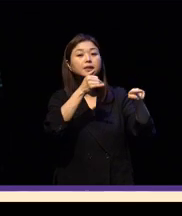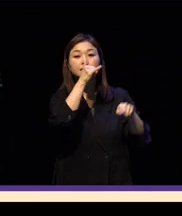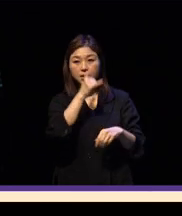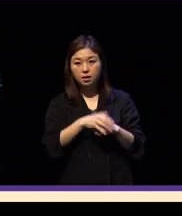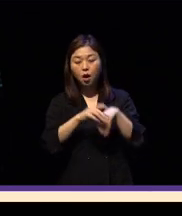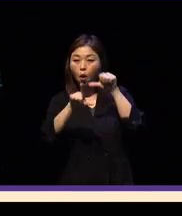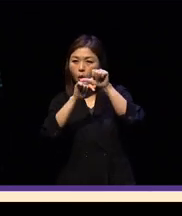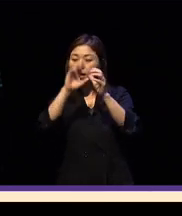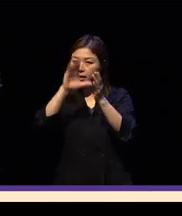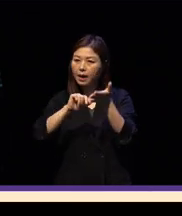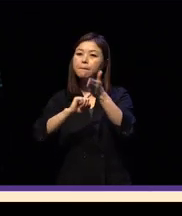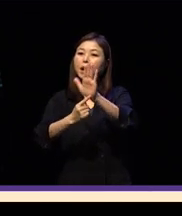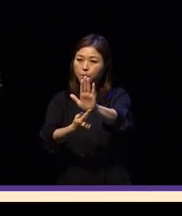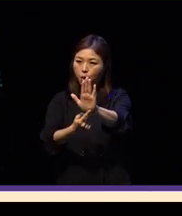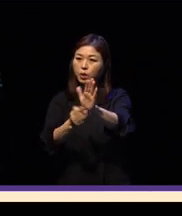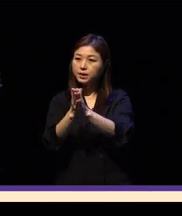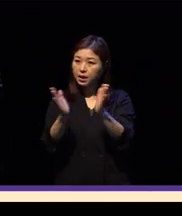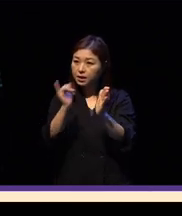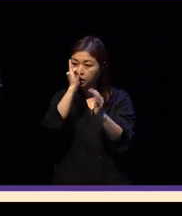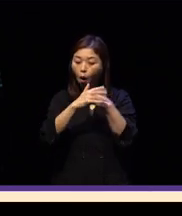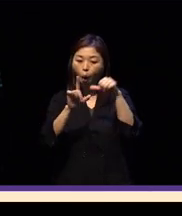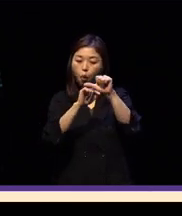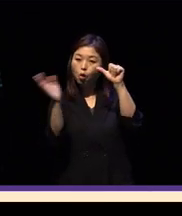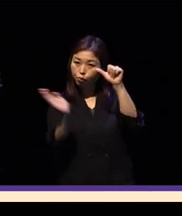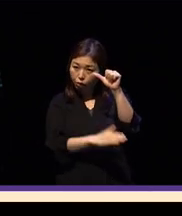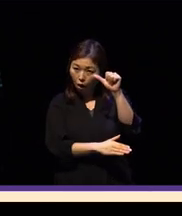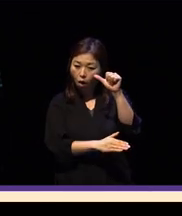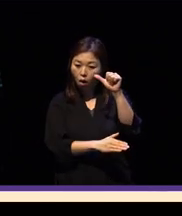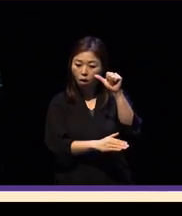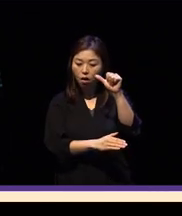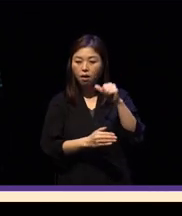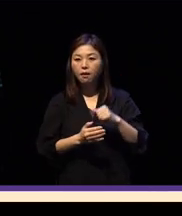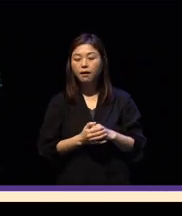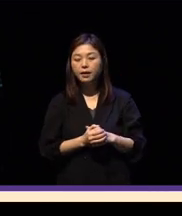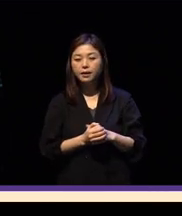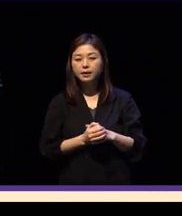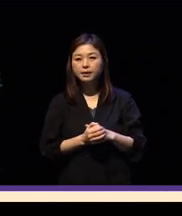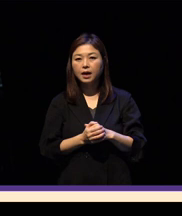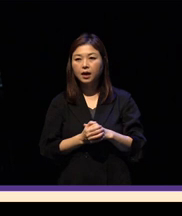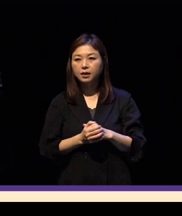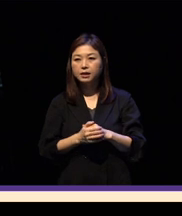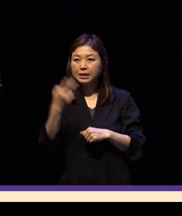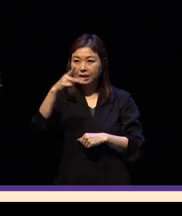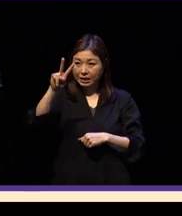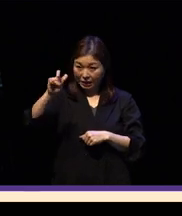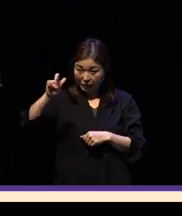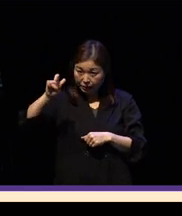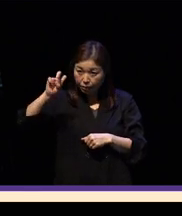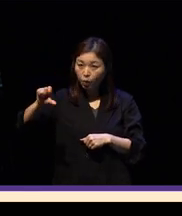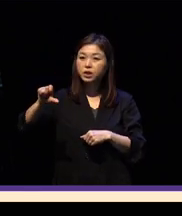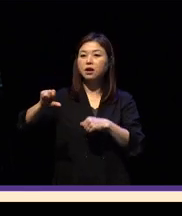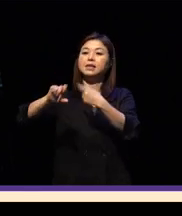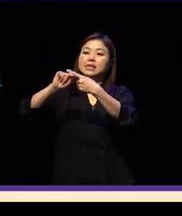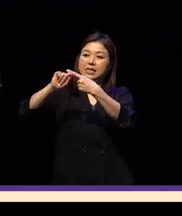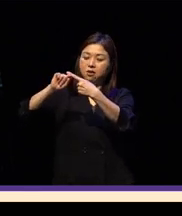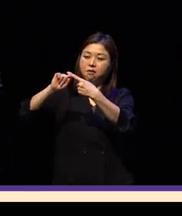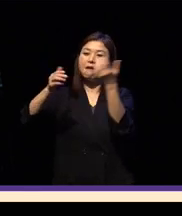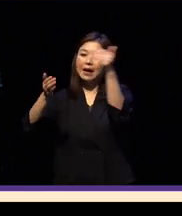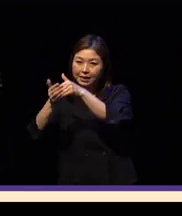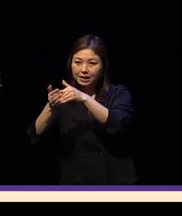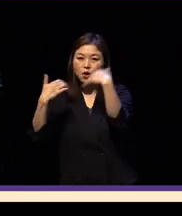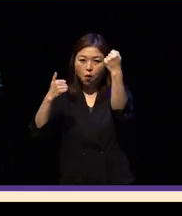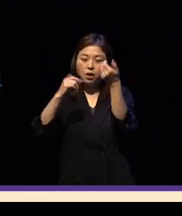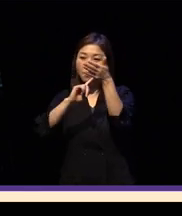그리고 5월에 발표를 하면은 5월부터 다음 연도 1월 공연이 올라가는 그